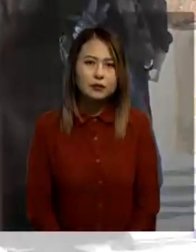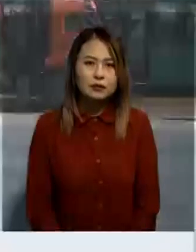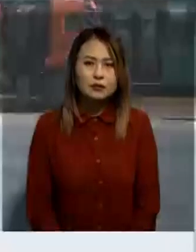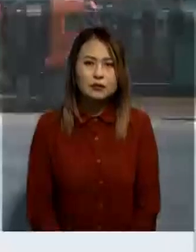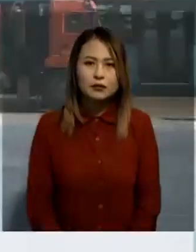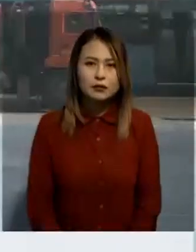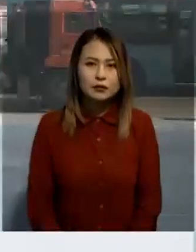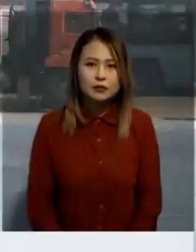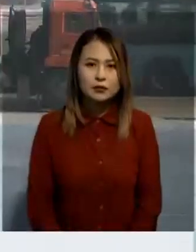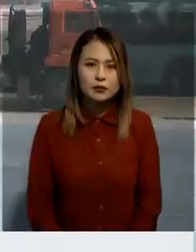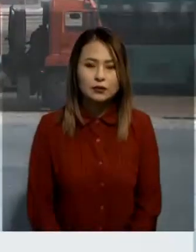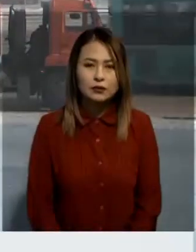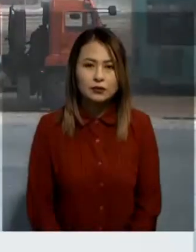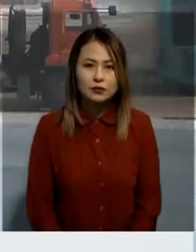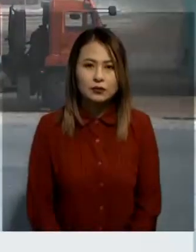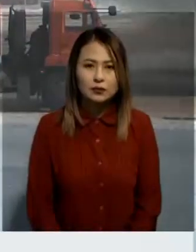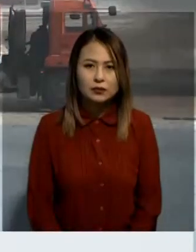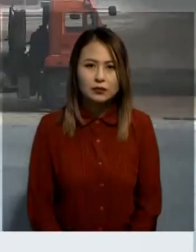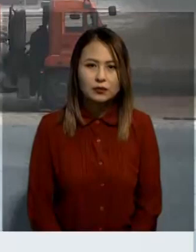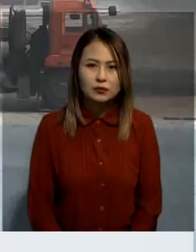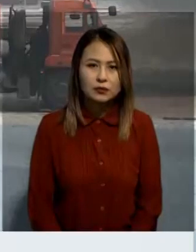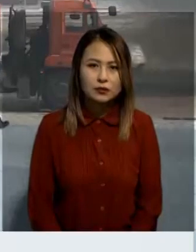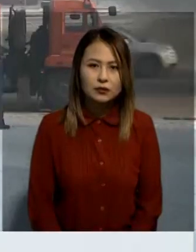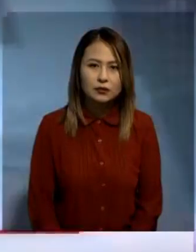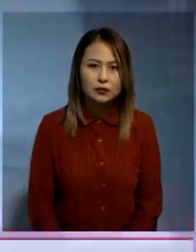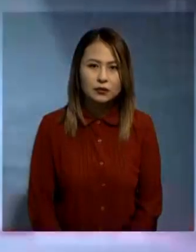Зұлпухар, Қарағанды облысы, Хабар 24.